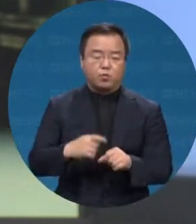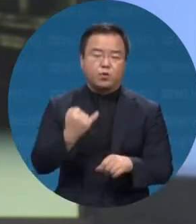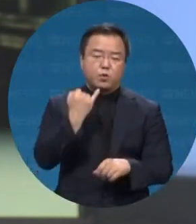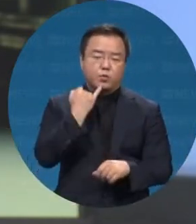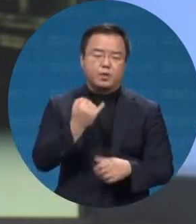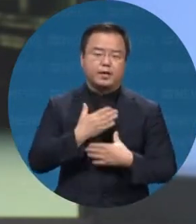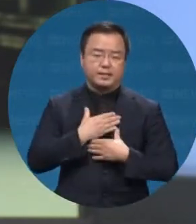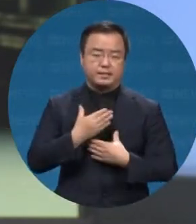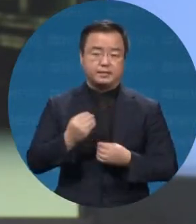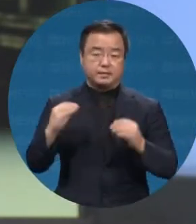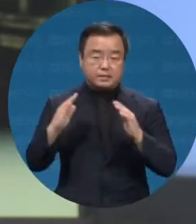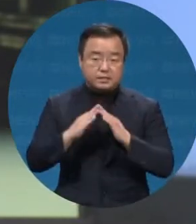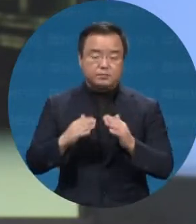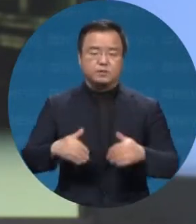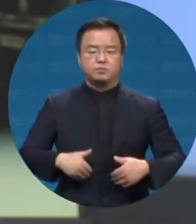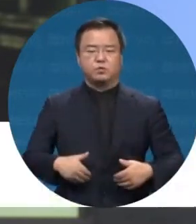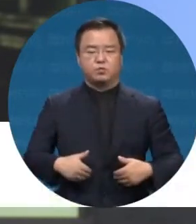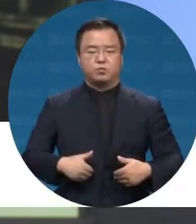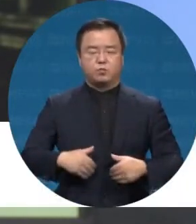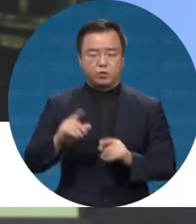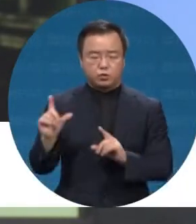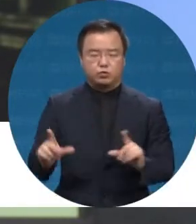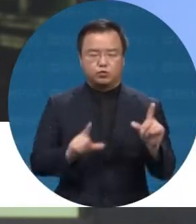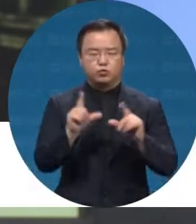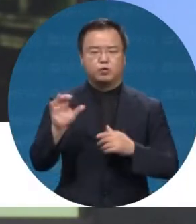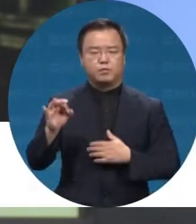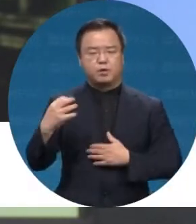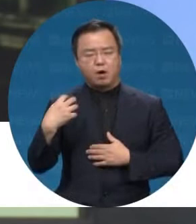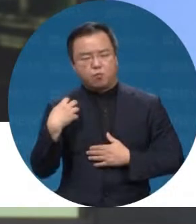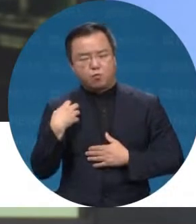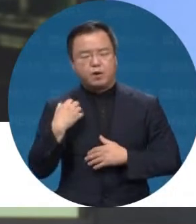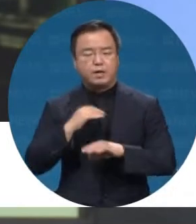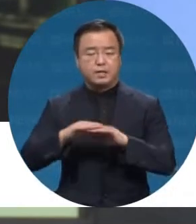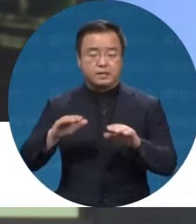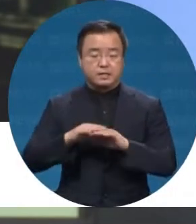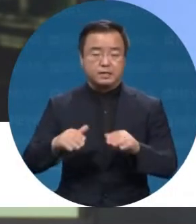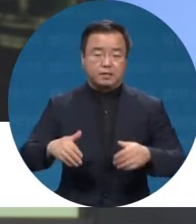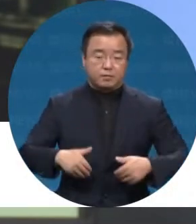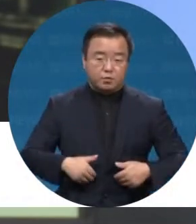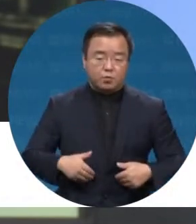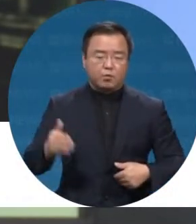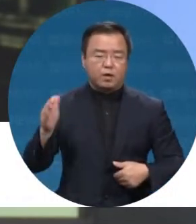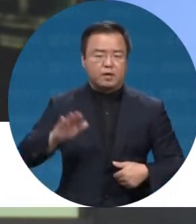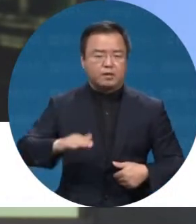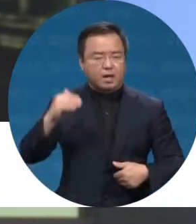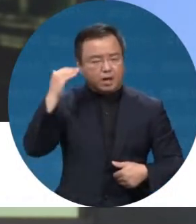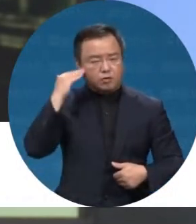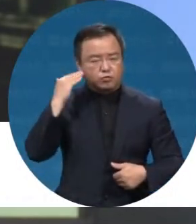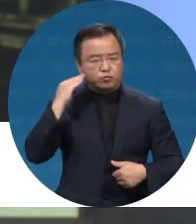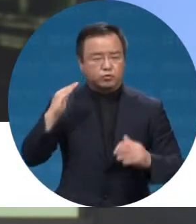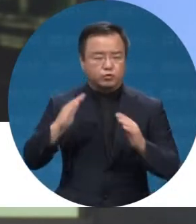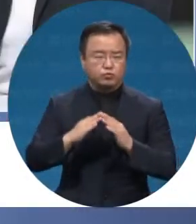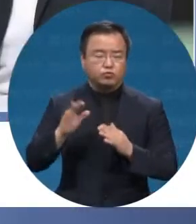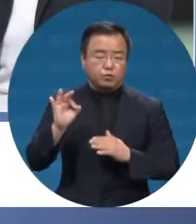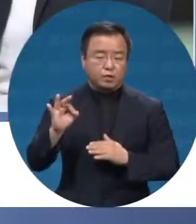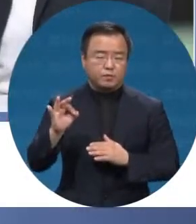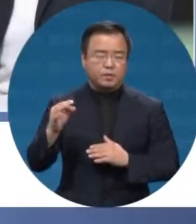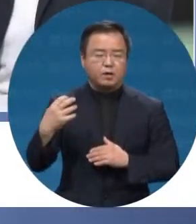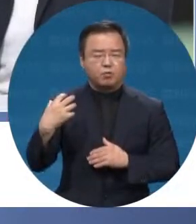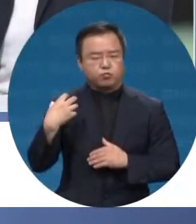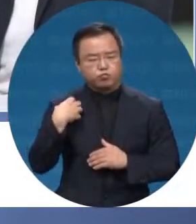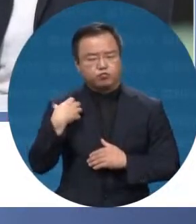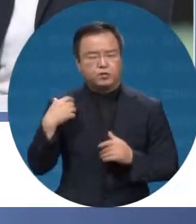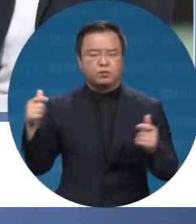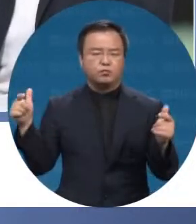안전한 집이어야 하고 그리고 주거비 부담을 동시에 해결해야 하는데 우리나라의 주거급여는 주거비의 부담을